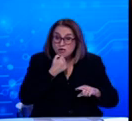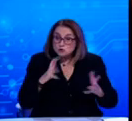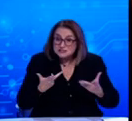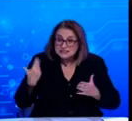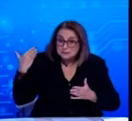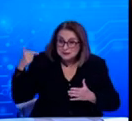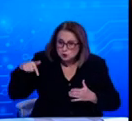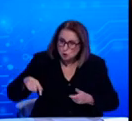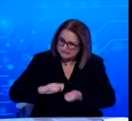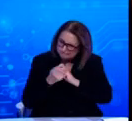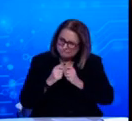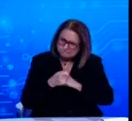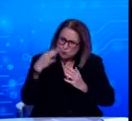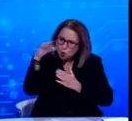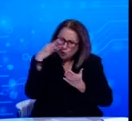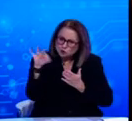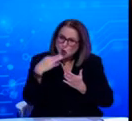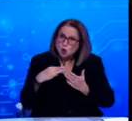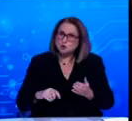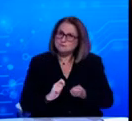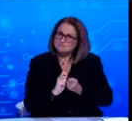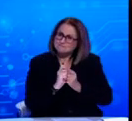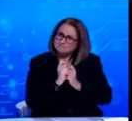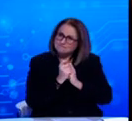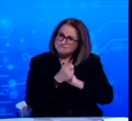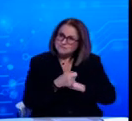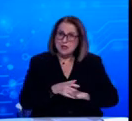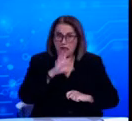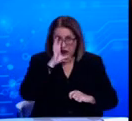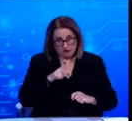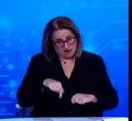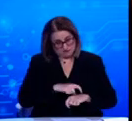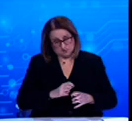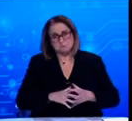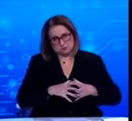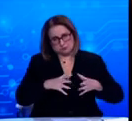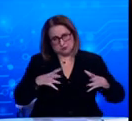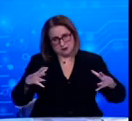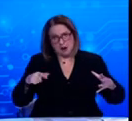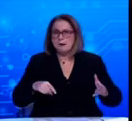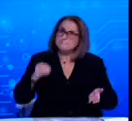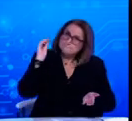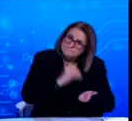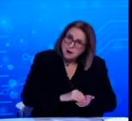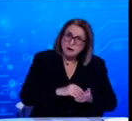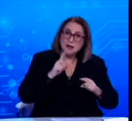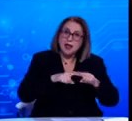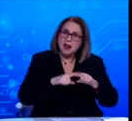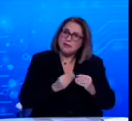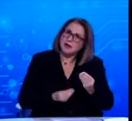κρουσμάτων, η Ελλάδα εξακολουθεί να τα πηγαίνει συγκριτικά πολύ καλύτερα από τις περισσότερες και πλουσιότερες χώρες του